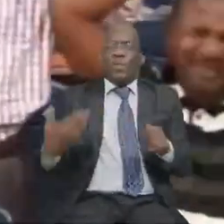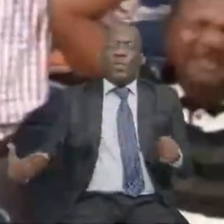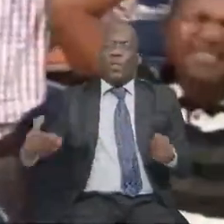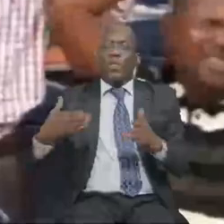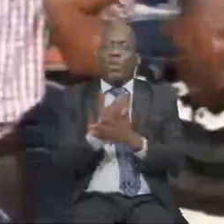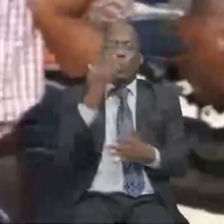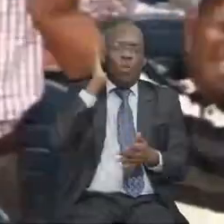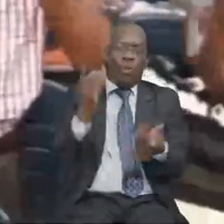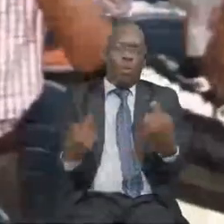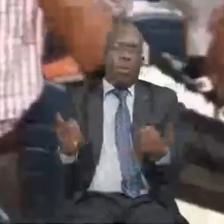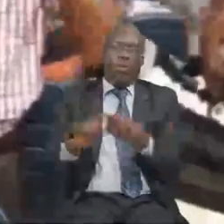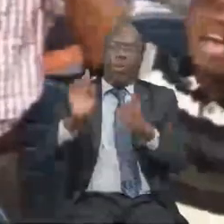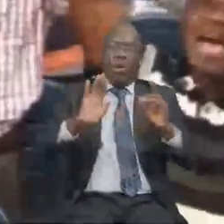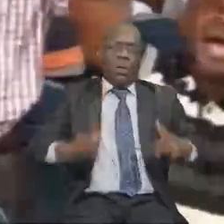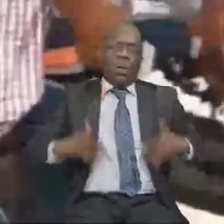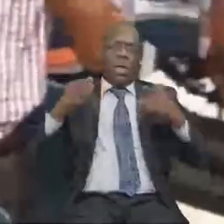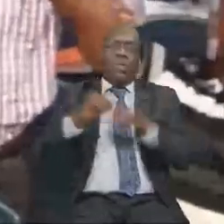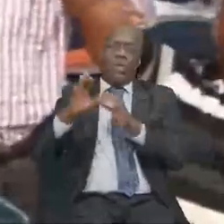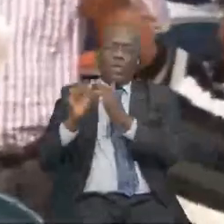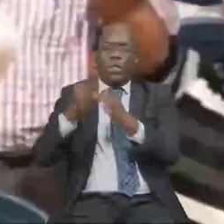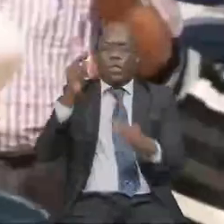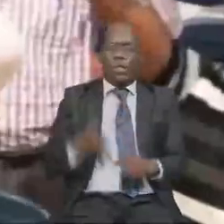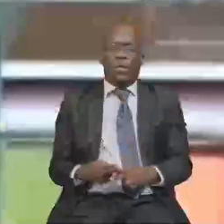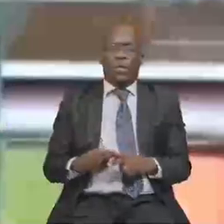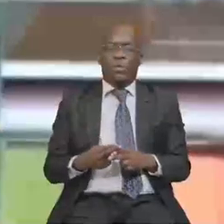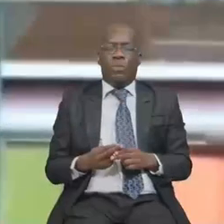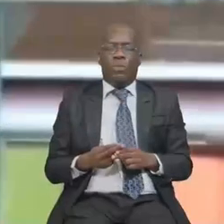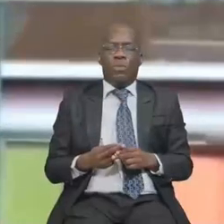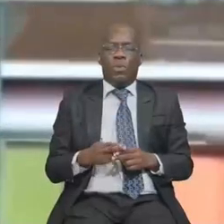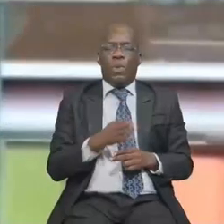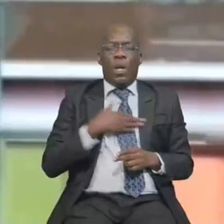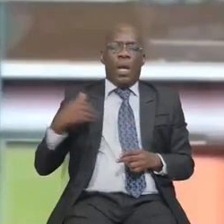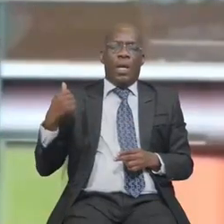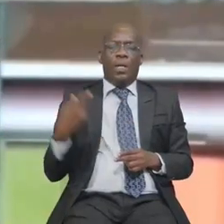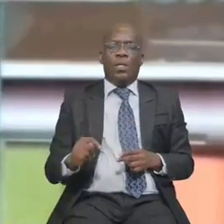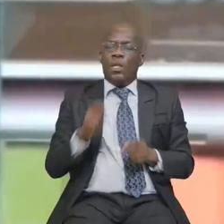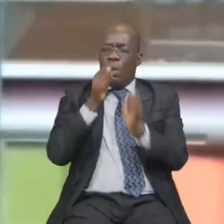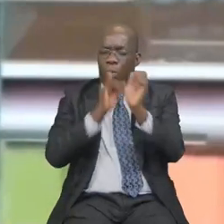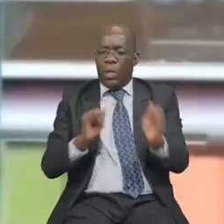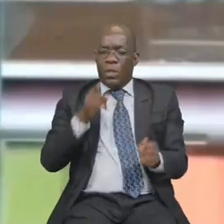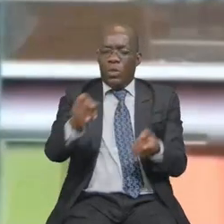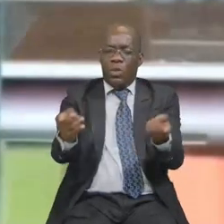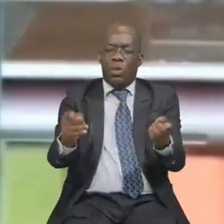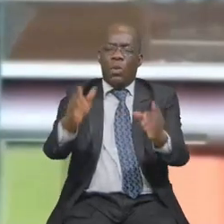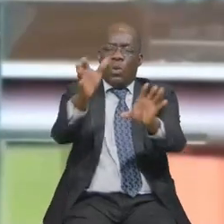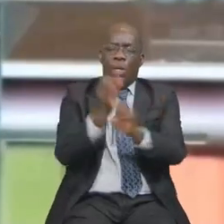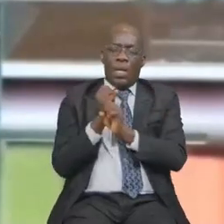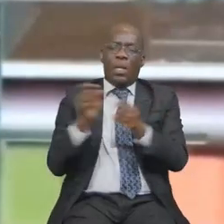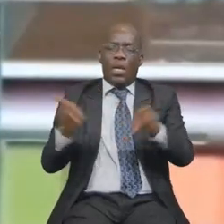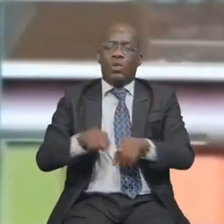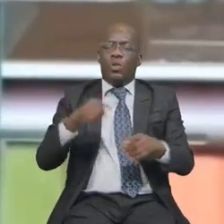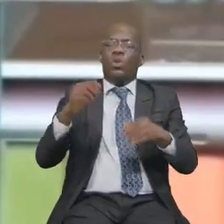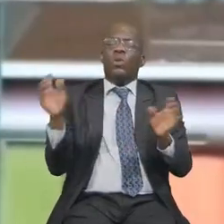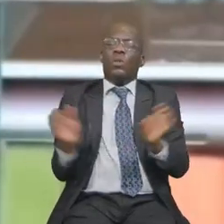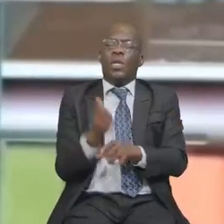au nom de Jésus. Et les bénédictions que tu reçois quand tu participes au calvaire